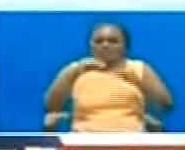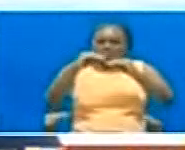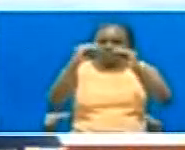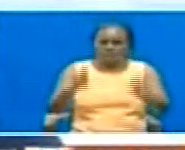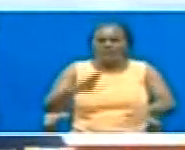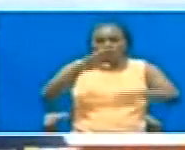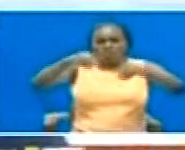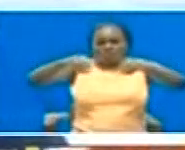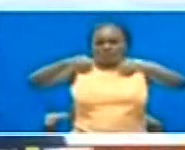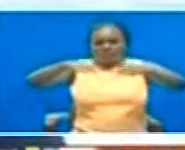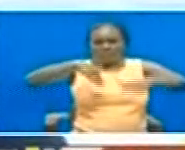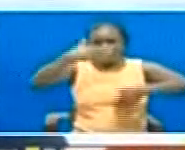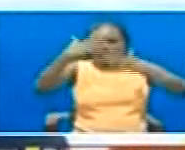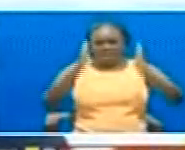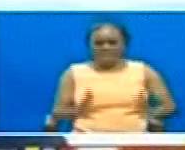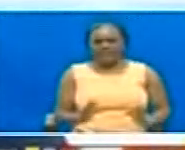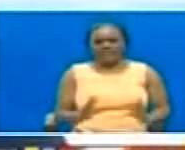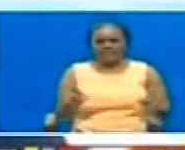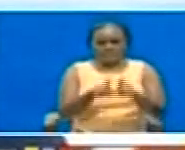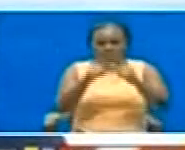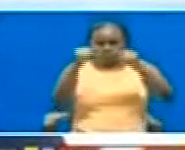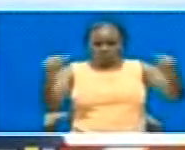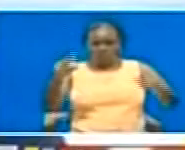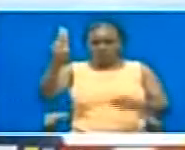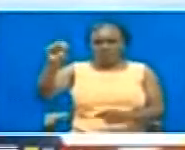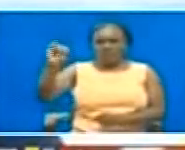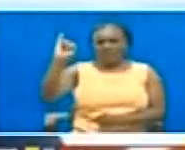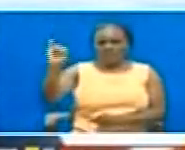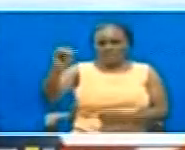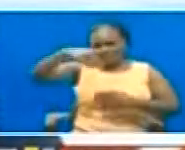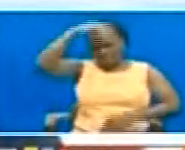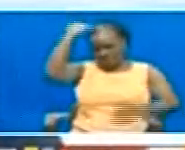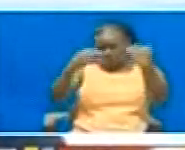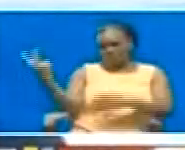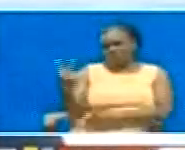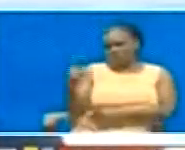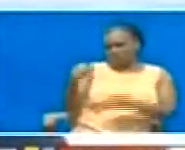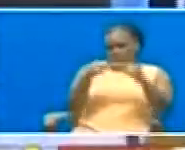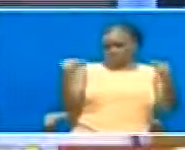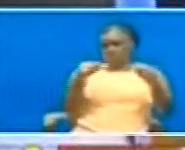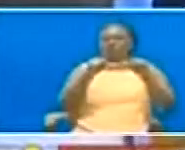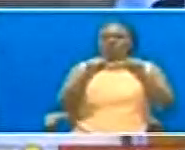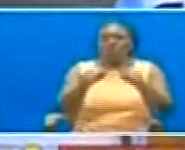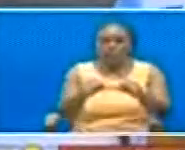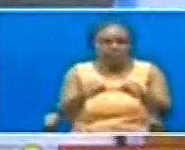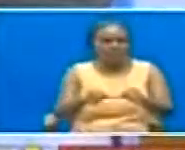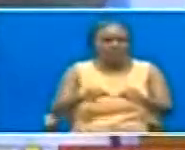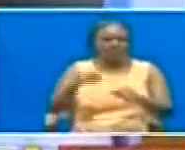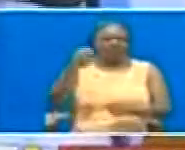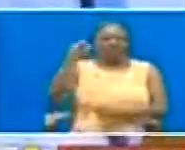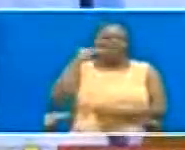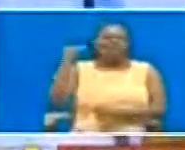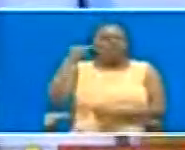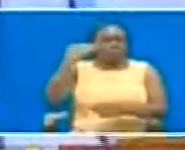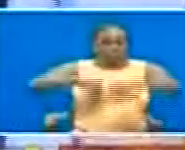quality players, and then that rivalry between USIU and Strathmore is there to stay. Chuo cha Egerton kilimaliza